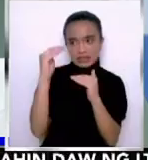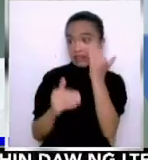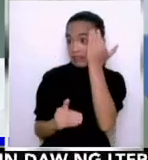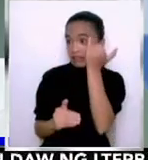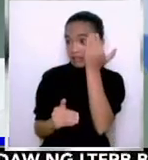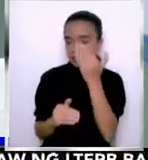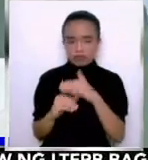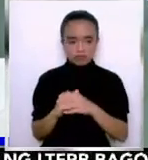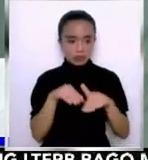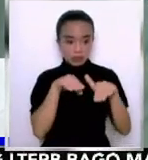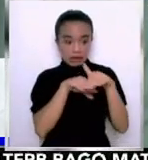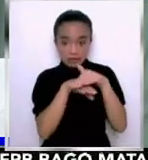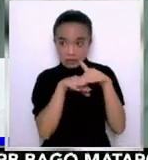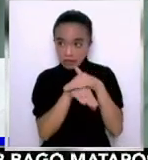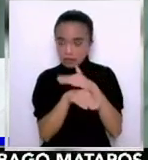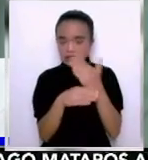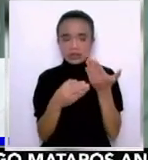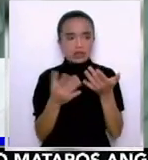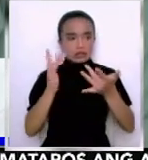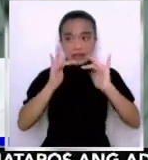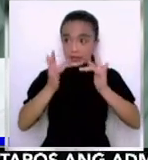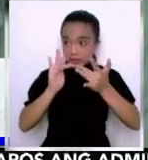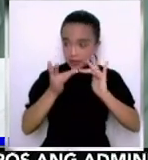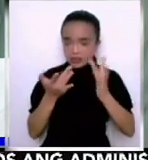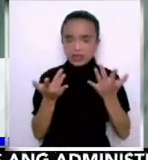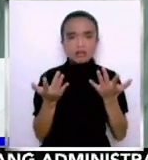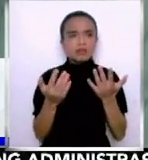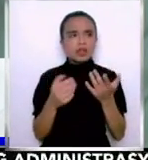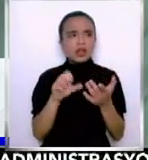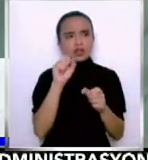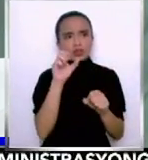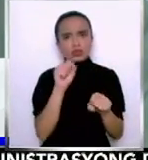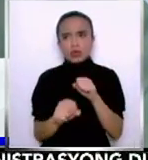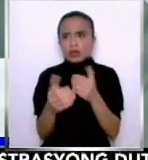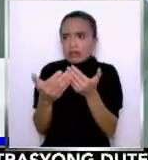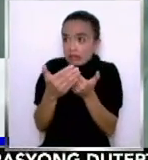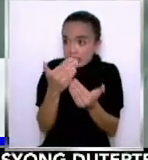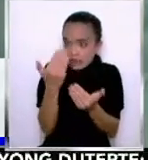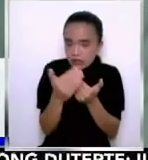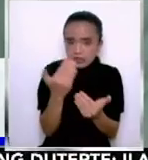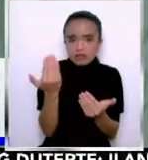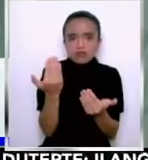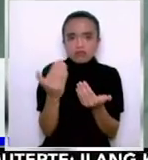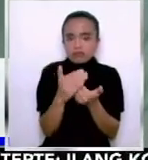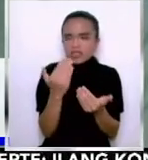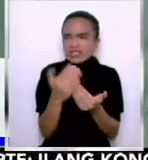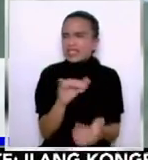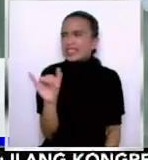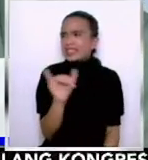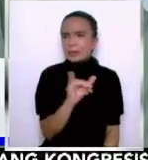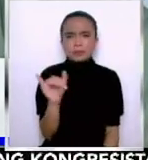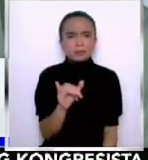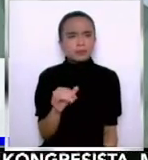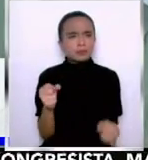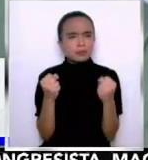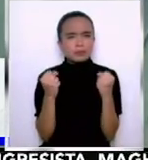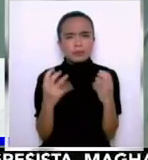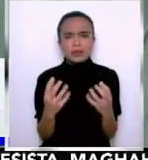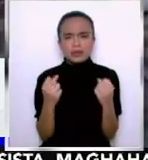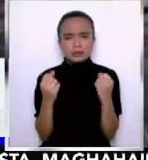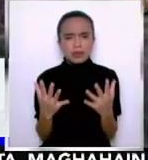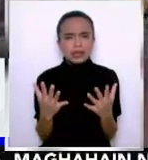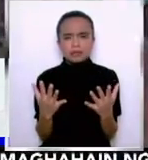ng internet, so madali ang parang napaka-rapid nung kanyang